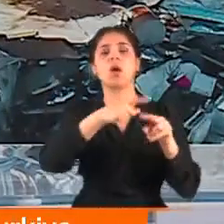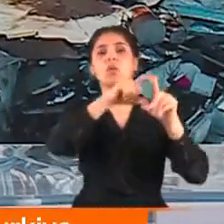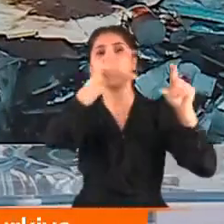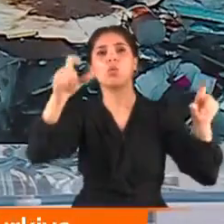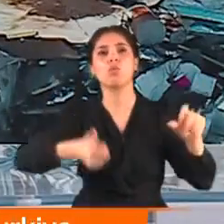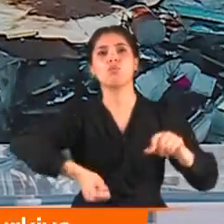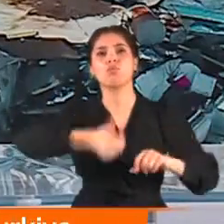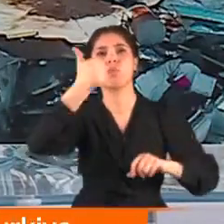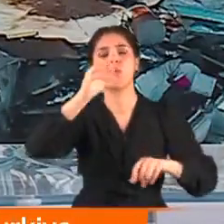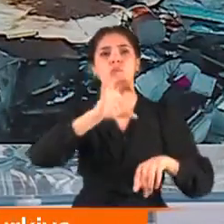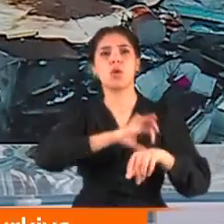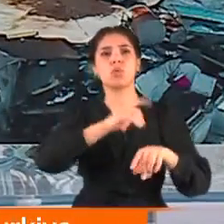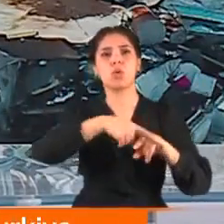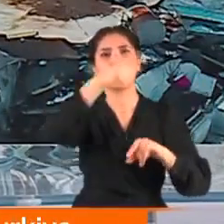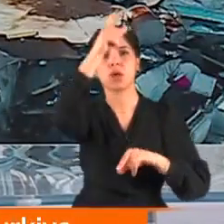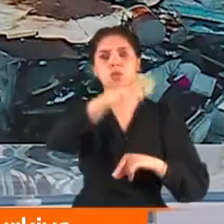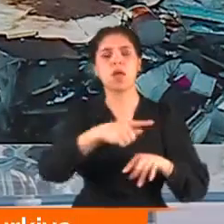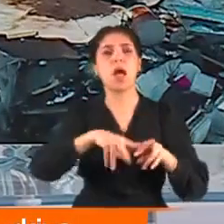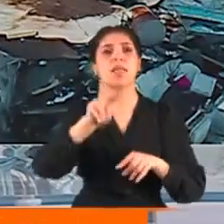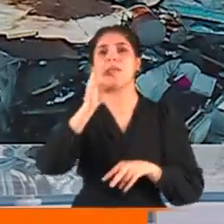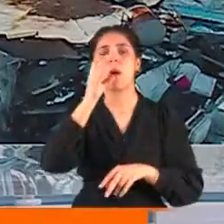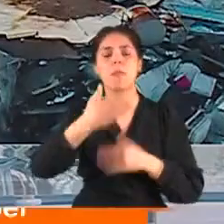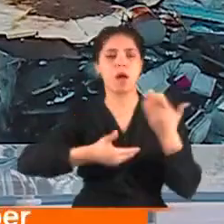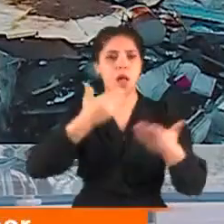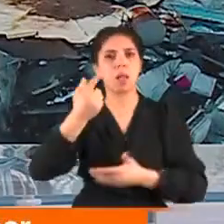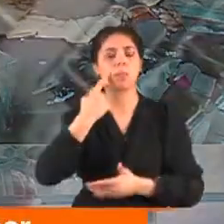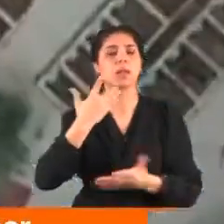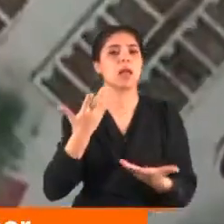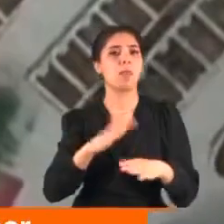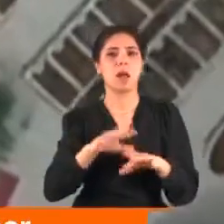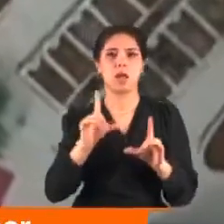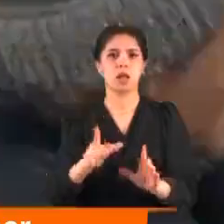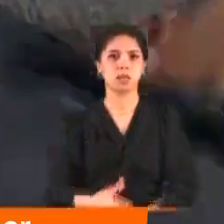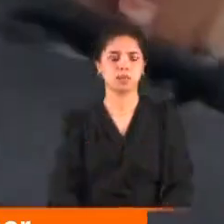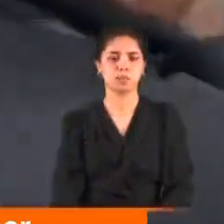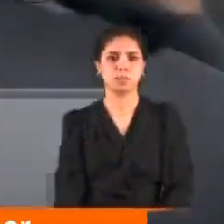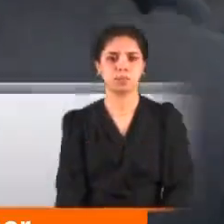Başkanı Doktor Hızır Aslı Yüksek ATV Haber'e anlattı.